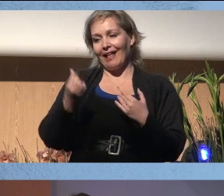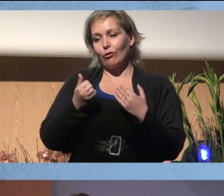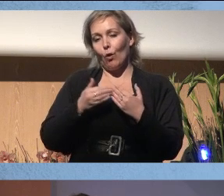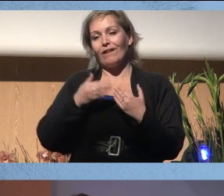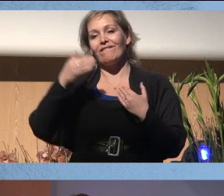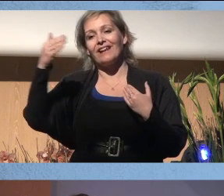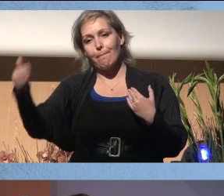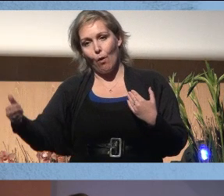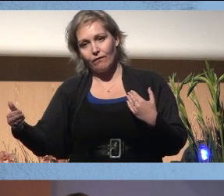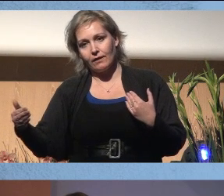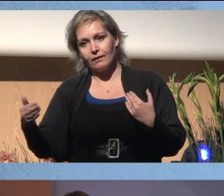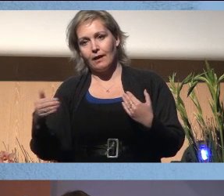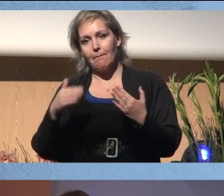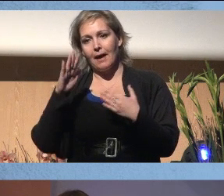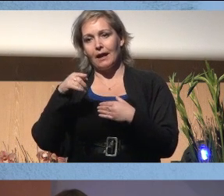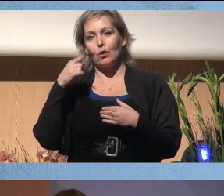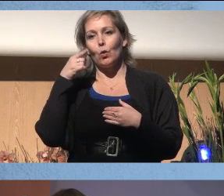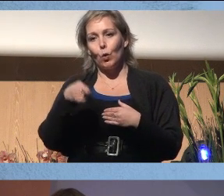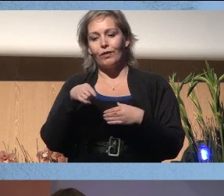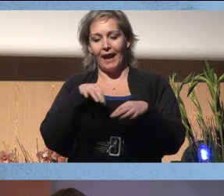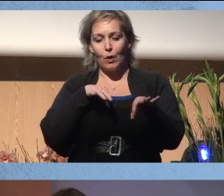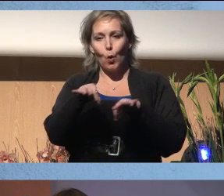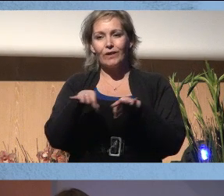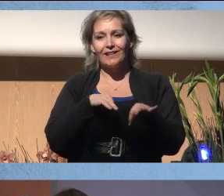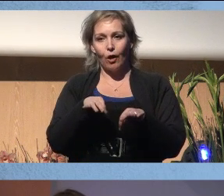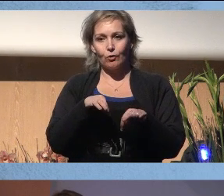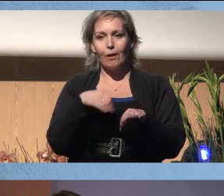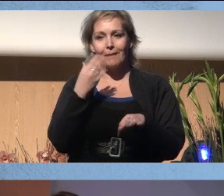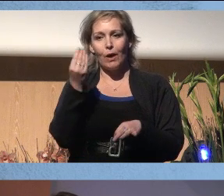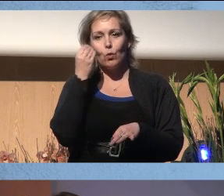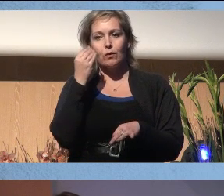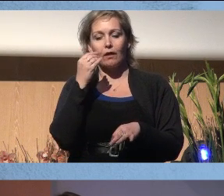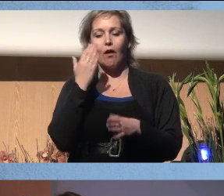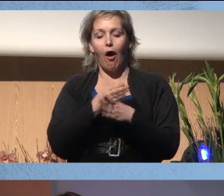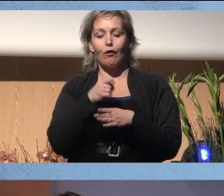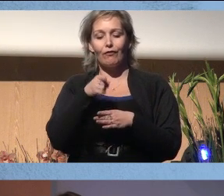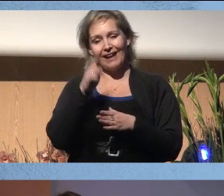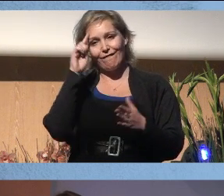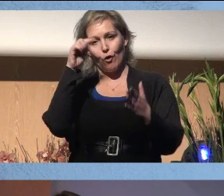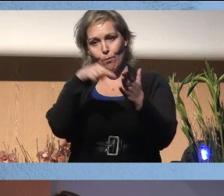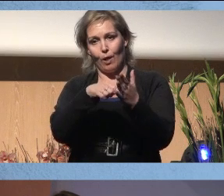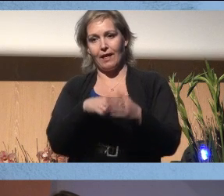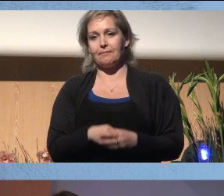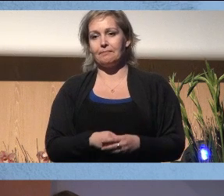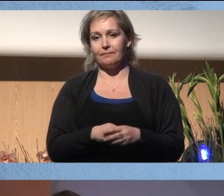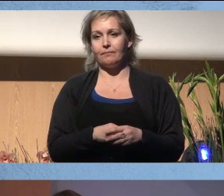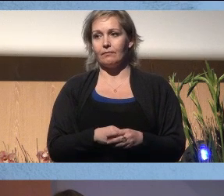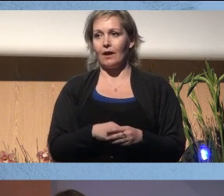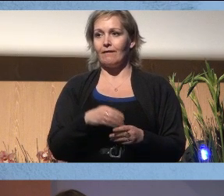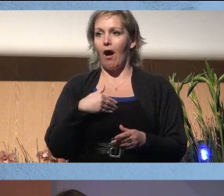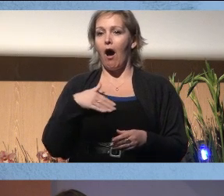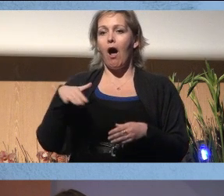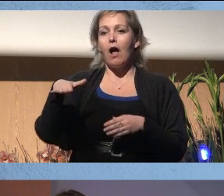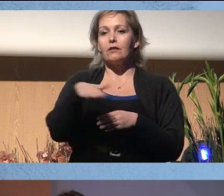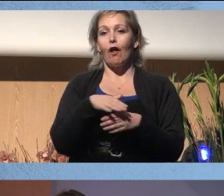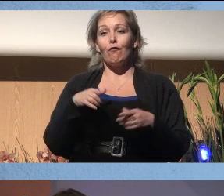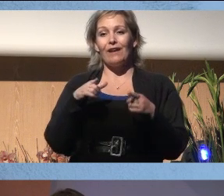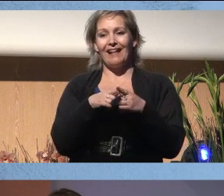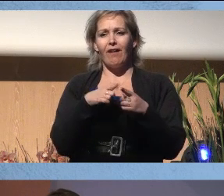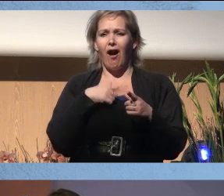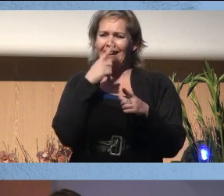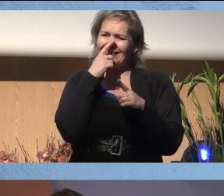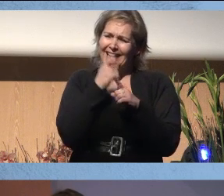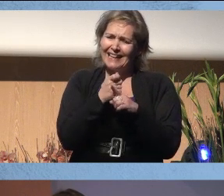fremover. Mer enn 100 koordinatorer ble utdannet for dette formål. Vi har I Nasjonalforeningen så